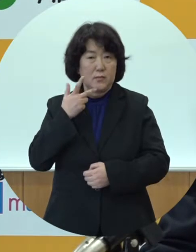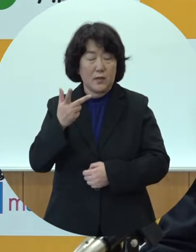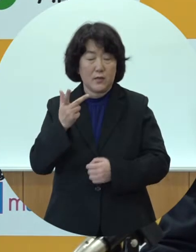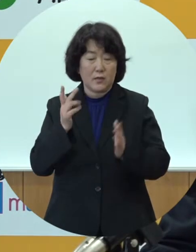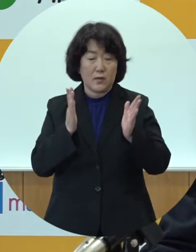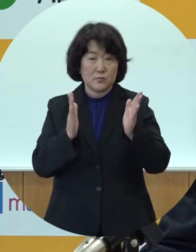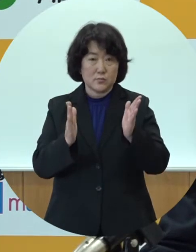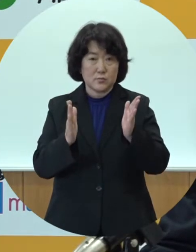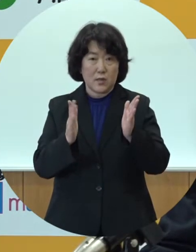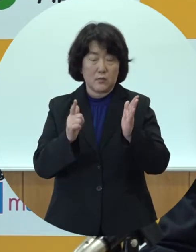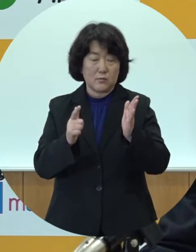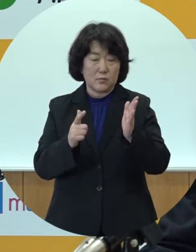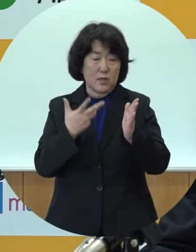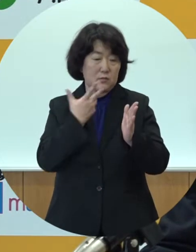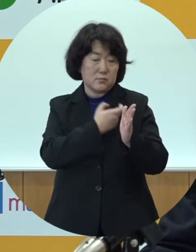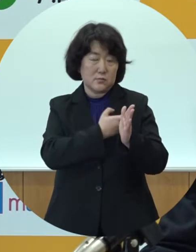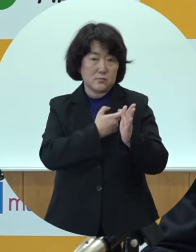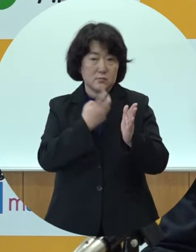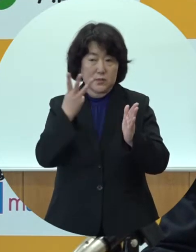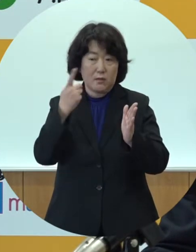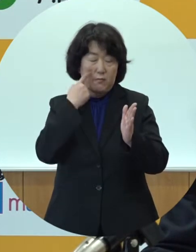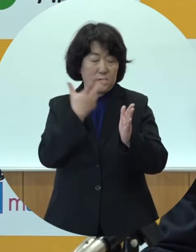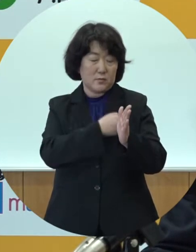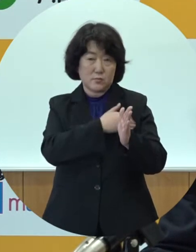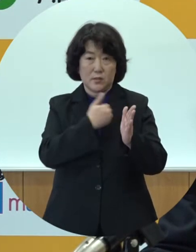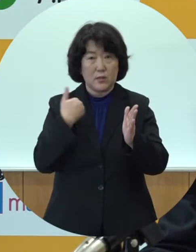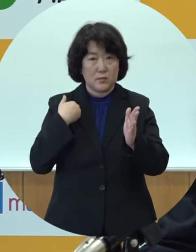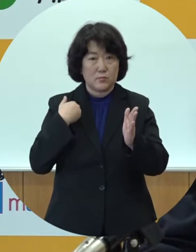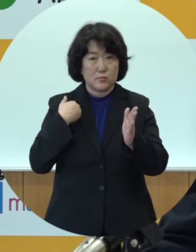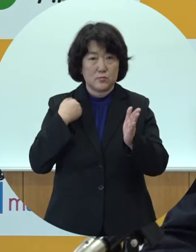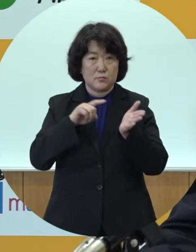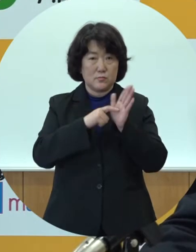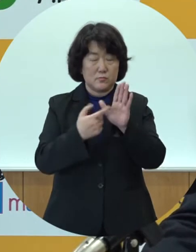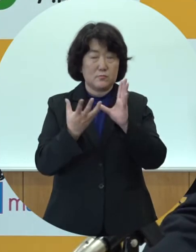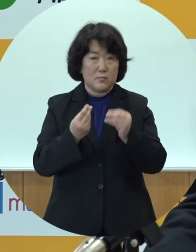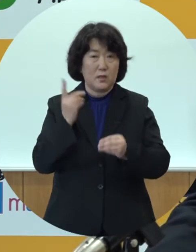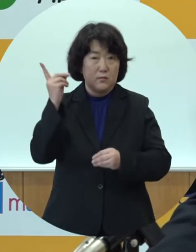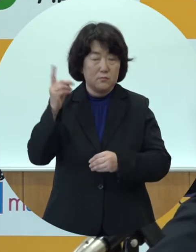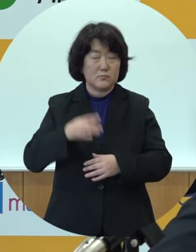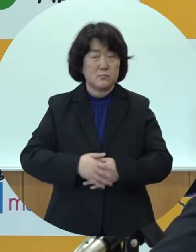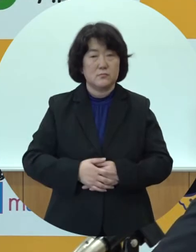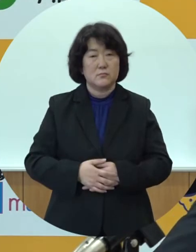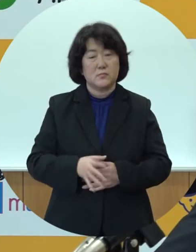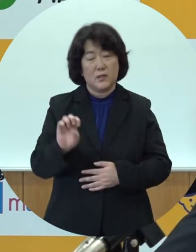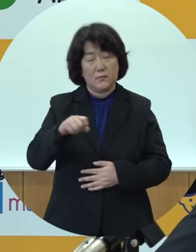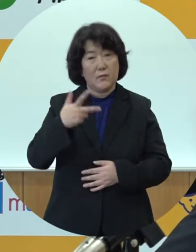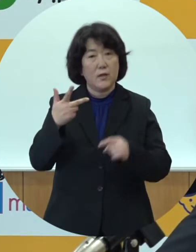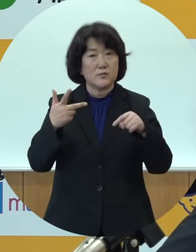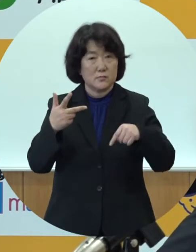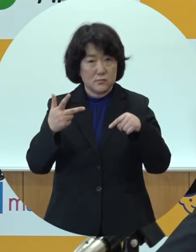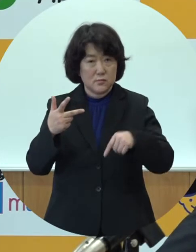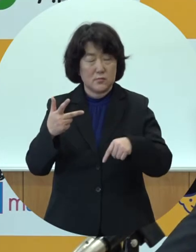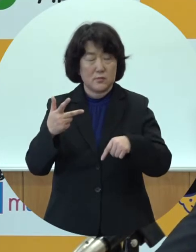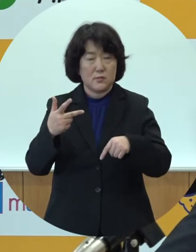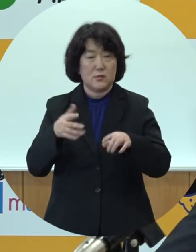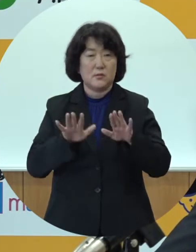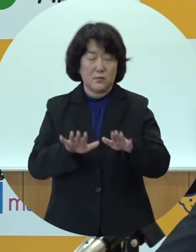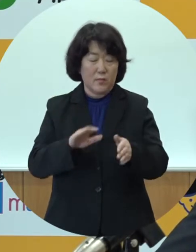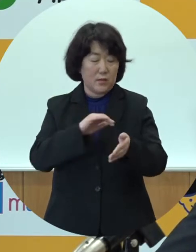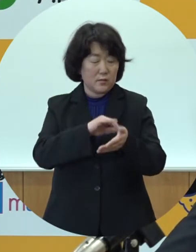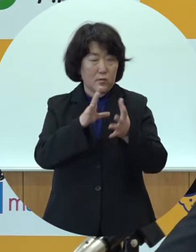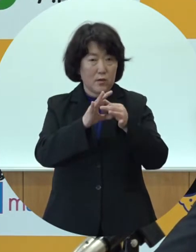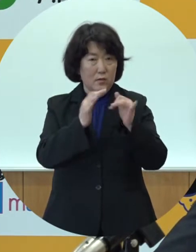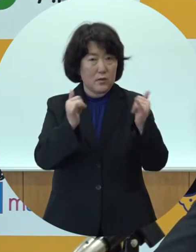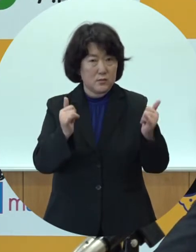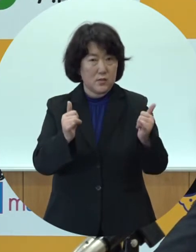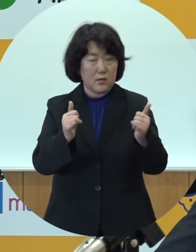しができるとする方針が示されました。本市におきましても、すでに医療従事者の